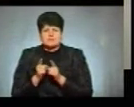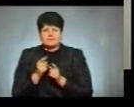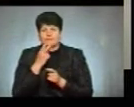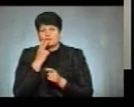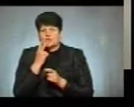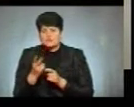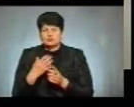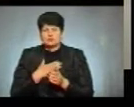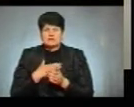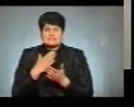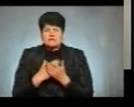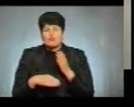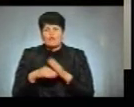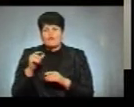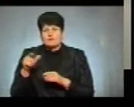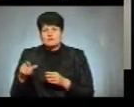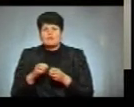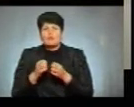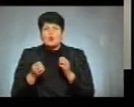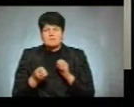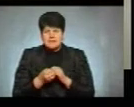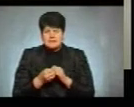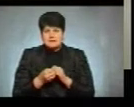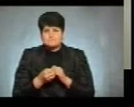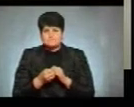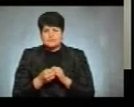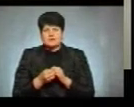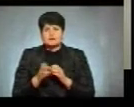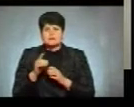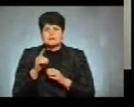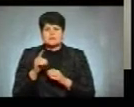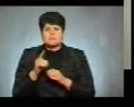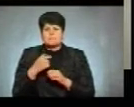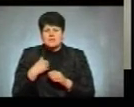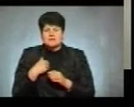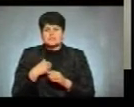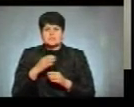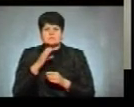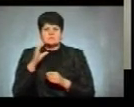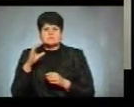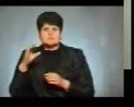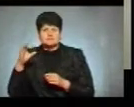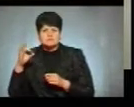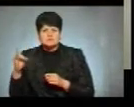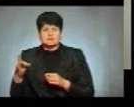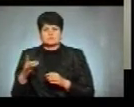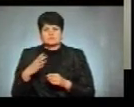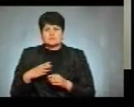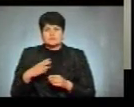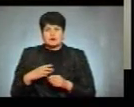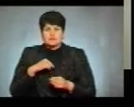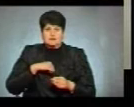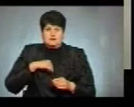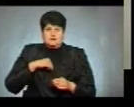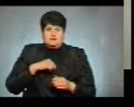є, скажімо, виборців зараз проблема з, значить, з патерналізмом. Так, це ми з радянського минулого, і цей патерналізм живе в